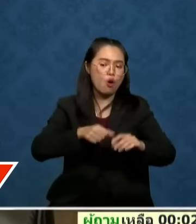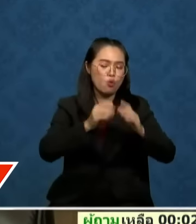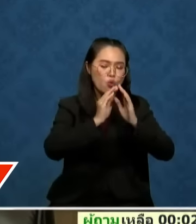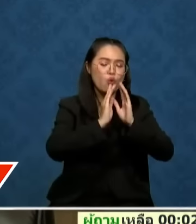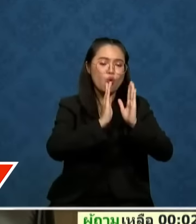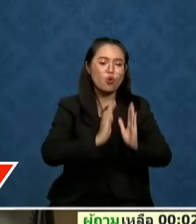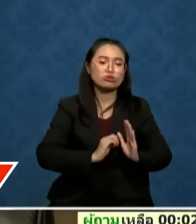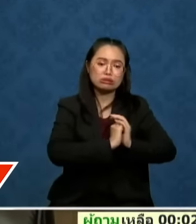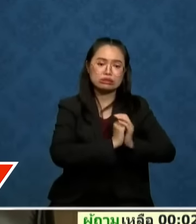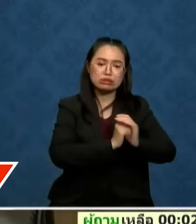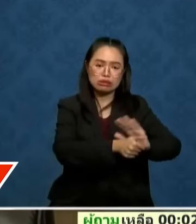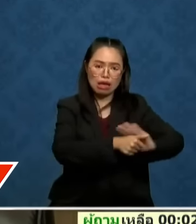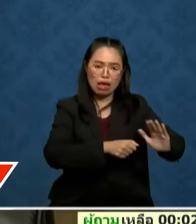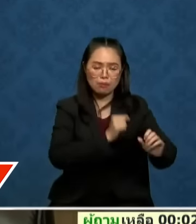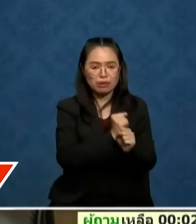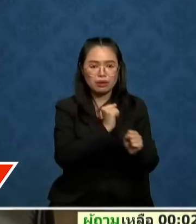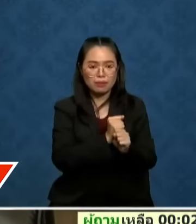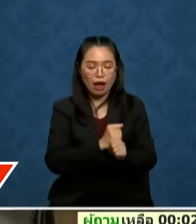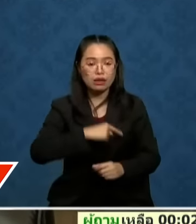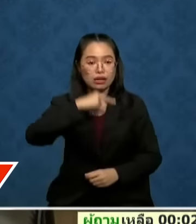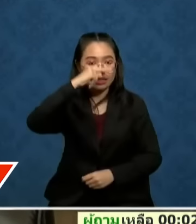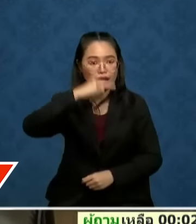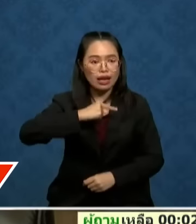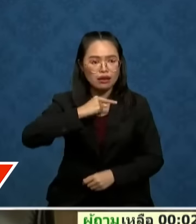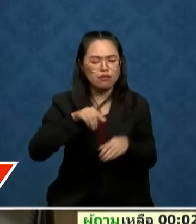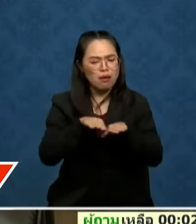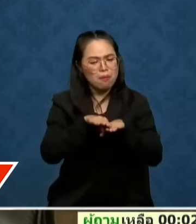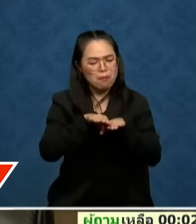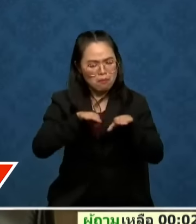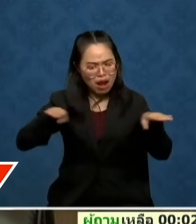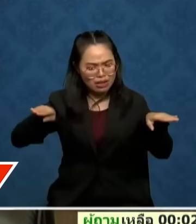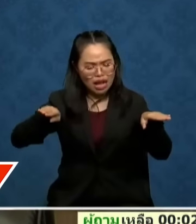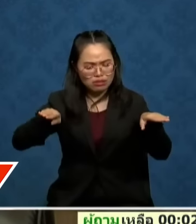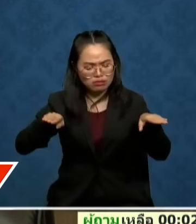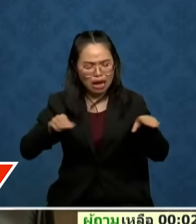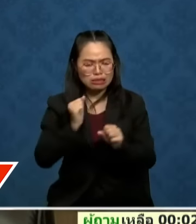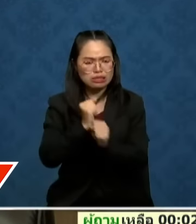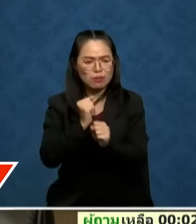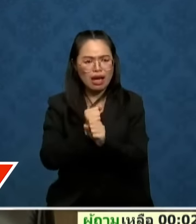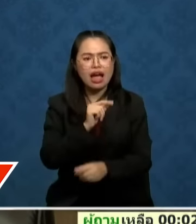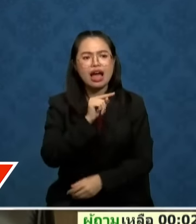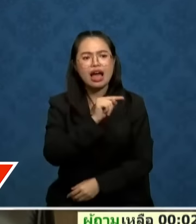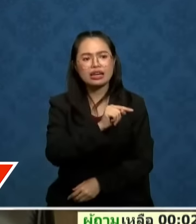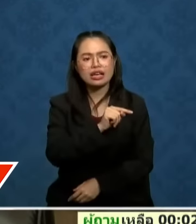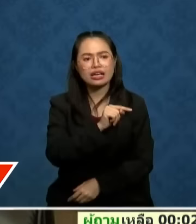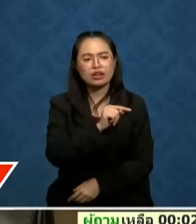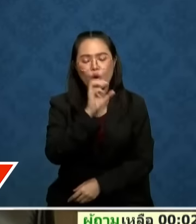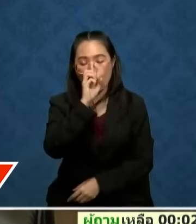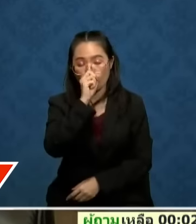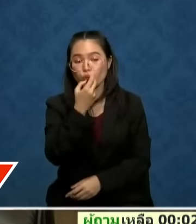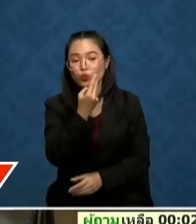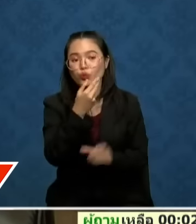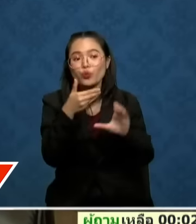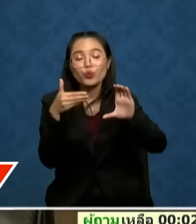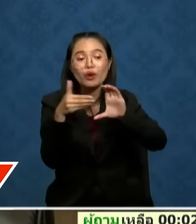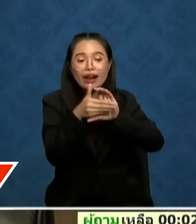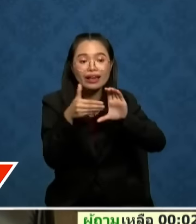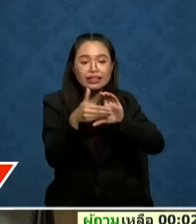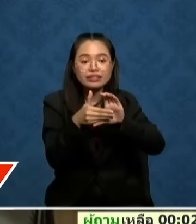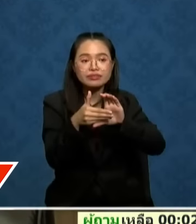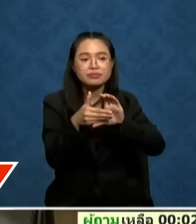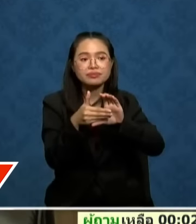ยู่ในแผ่นดินไทยใช่หรือไม่และเรื่องมาตรฐานของการเปิดรับการลงทุนแบบนี้นะครับในขอสไลด์ด้วยนะครับ